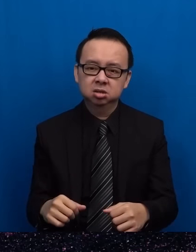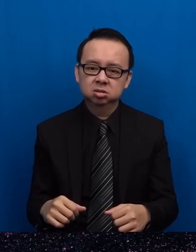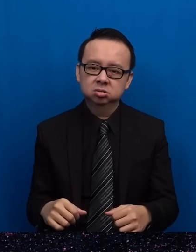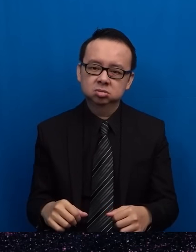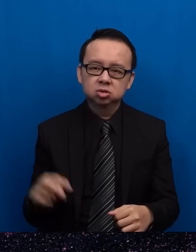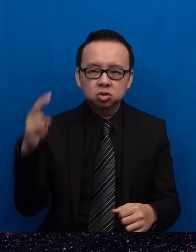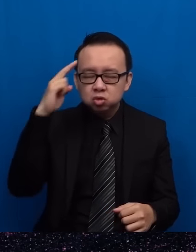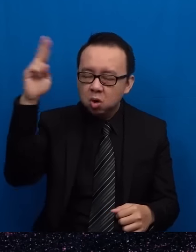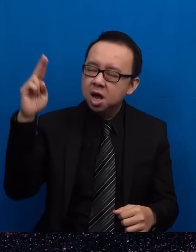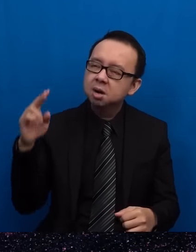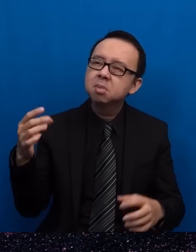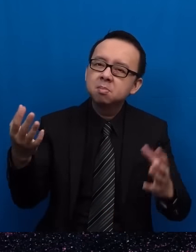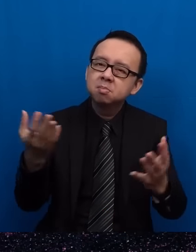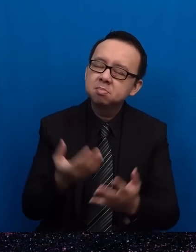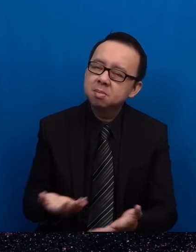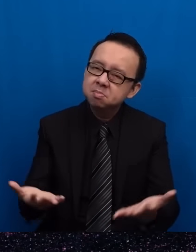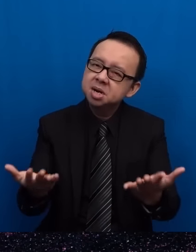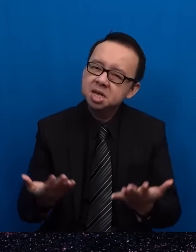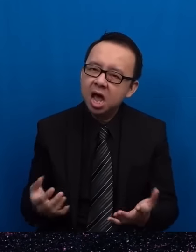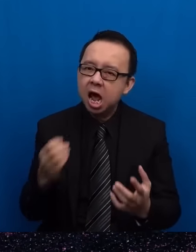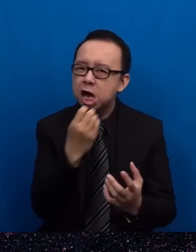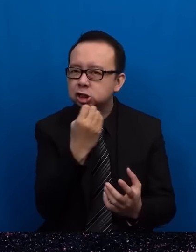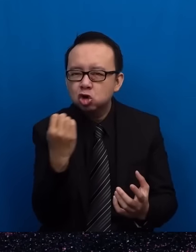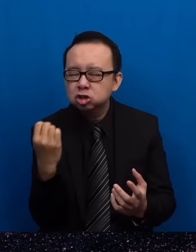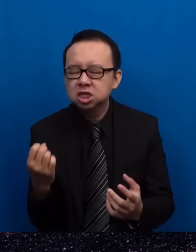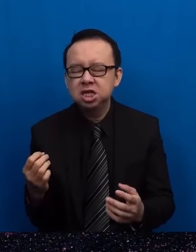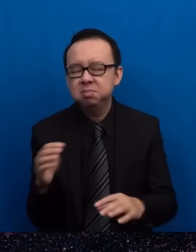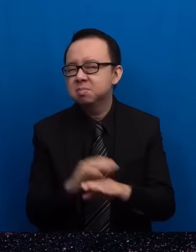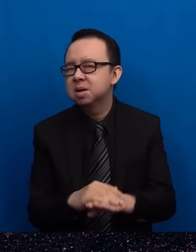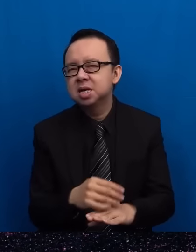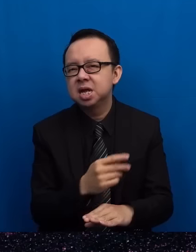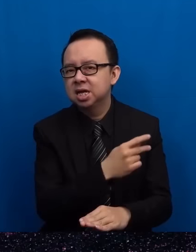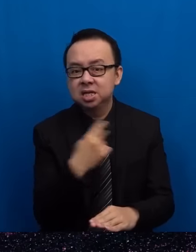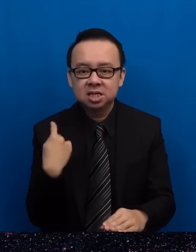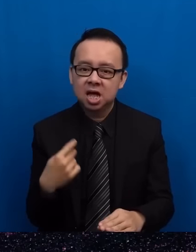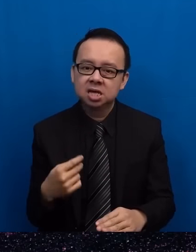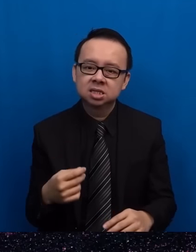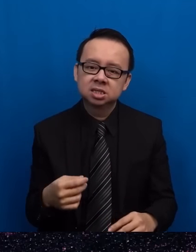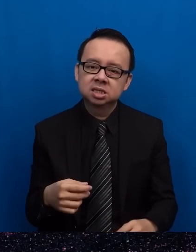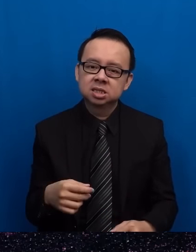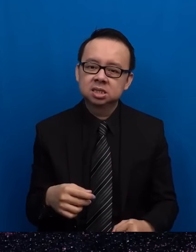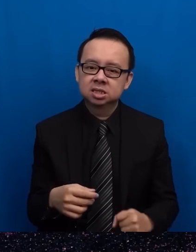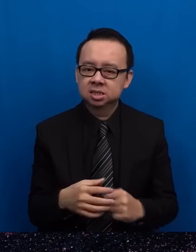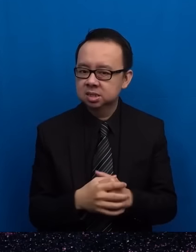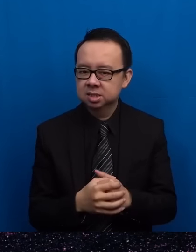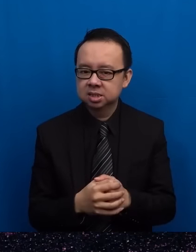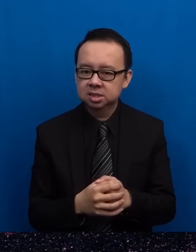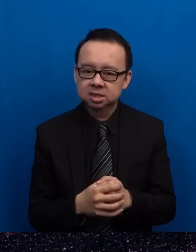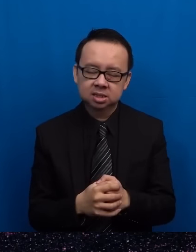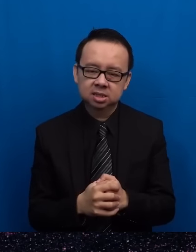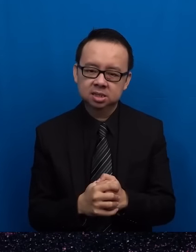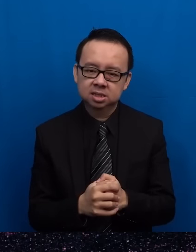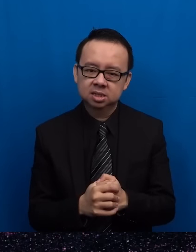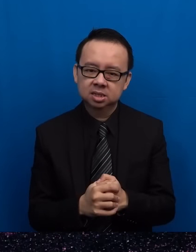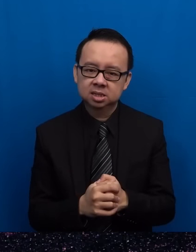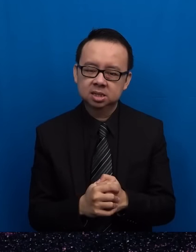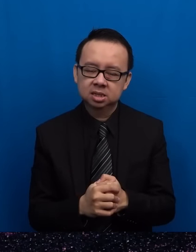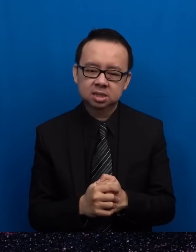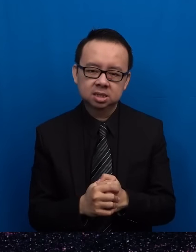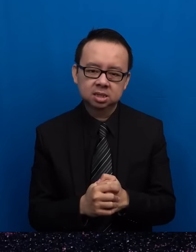bukan bapak-bapak yang pandir. Dia sebut bapak-bapak ini jahat. Ayah terbaik di dunia ini jahat dibanding Tuhan. Gitulah kira-kira